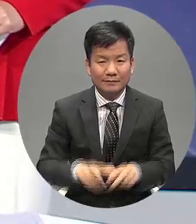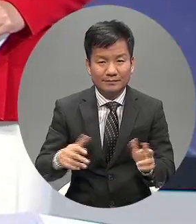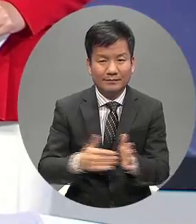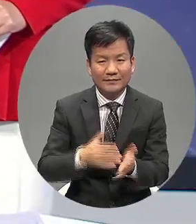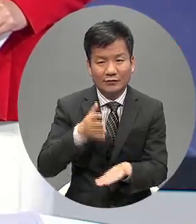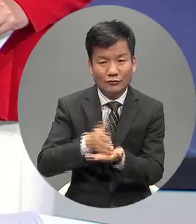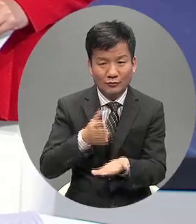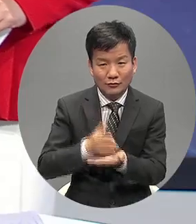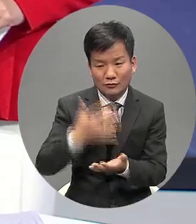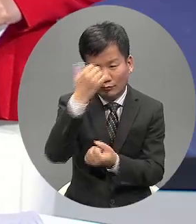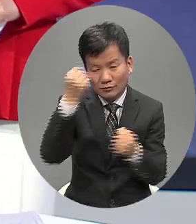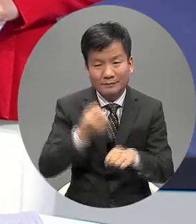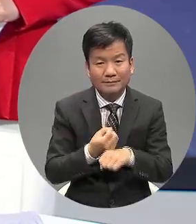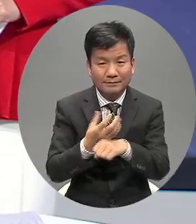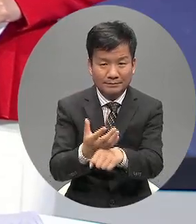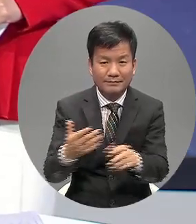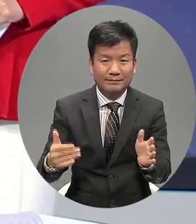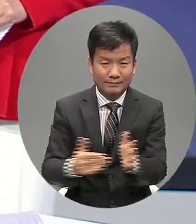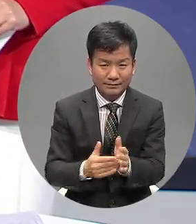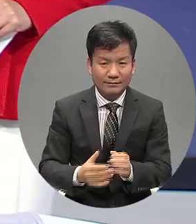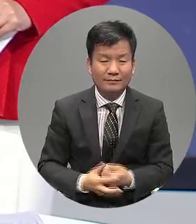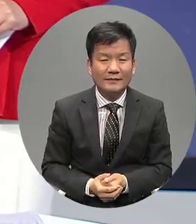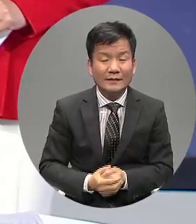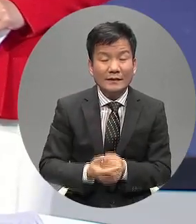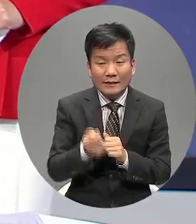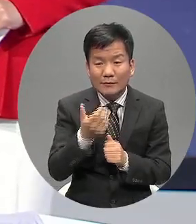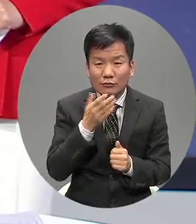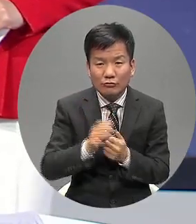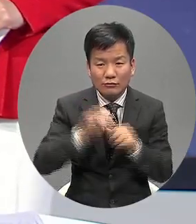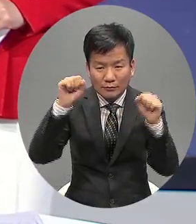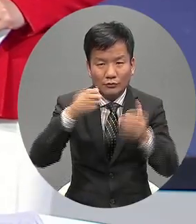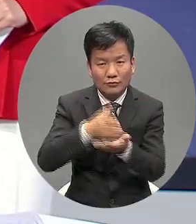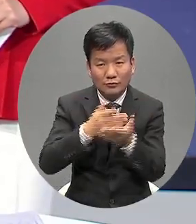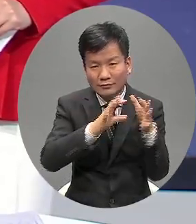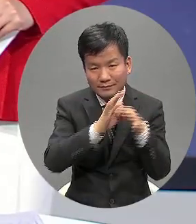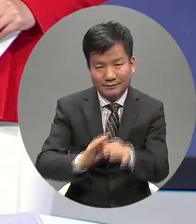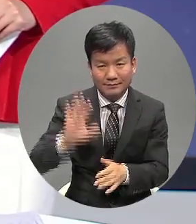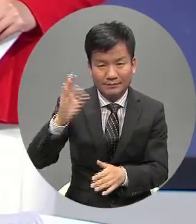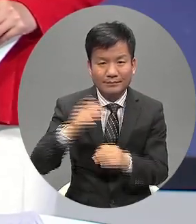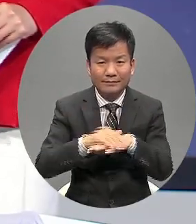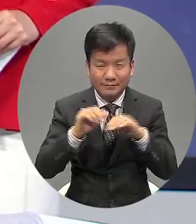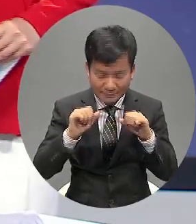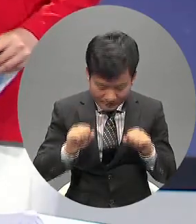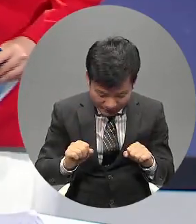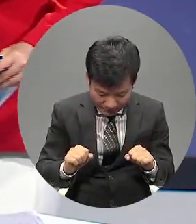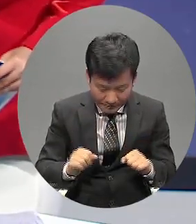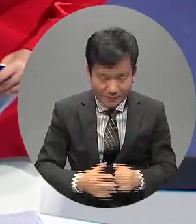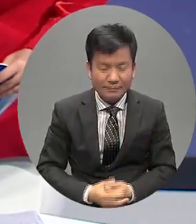지금까지 뉴스데스크 충북 소식이었습니다. 잠시 후 스포츠 뉴스가 이어집니다. 고맙습니다.